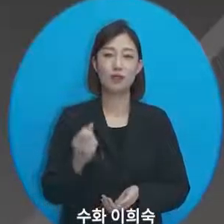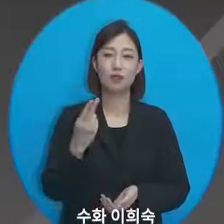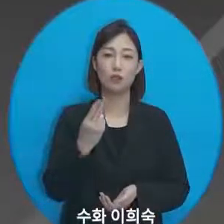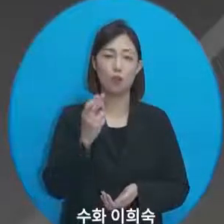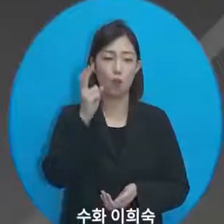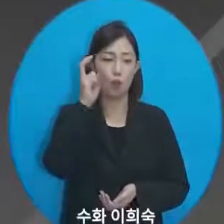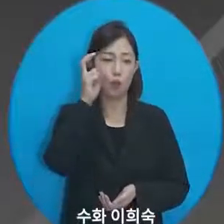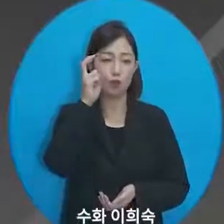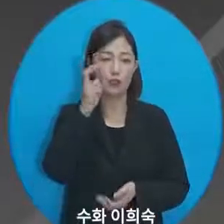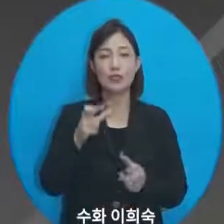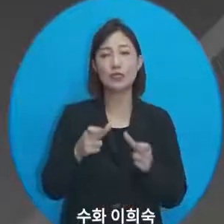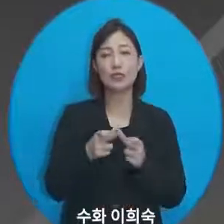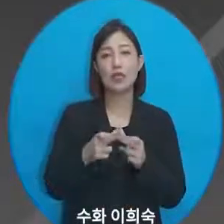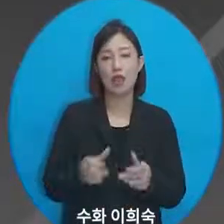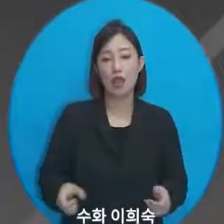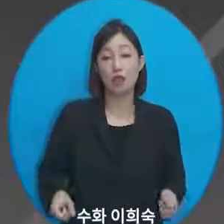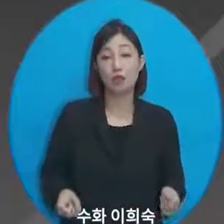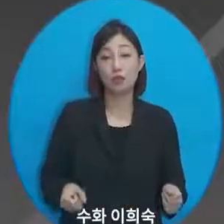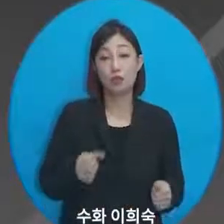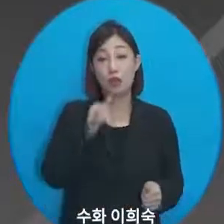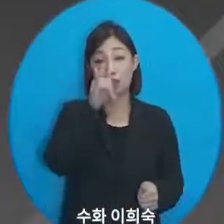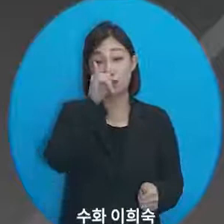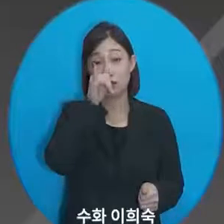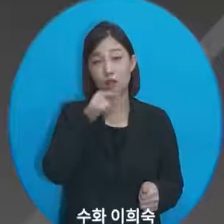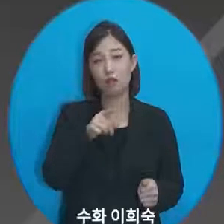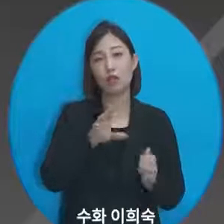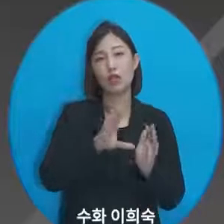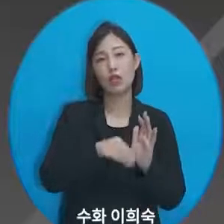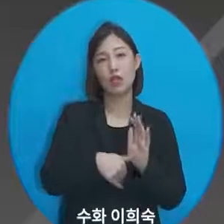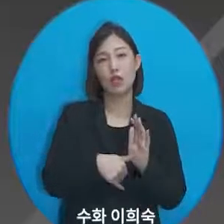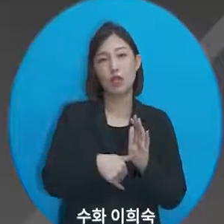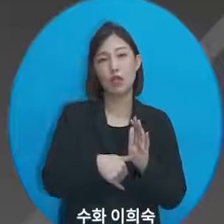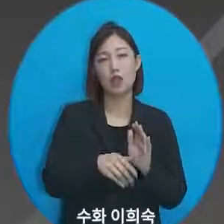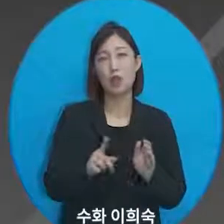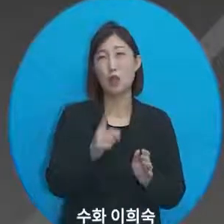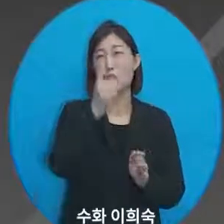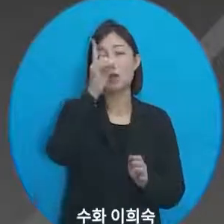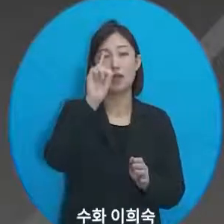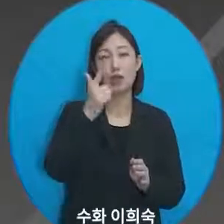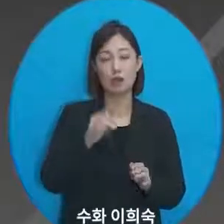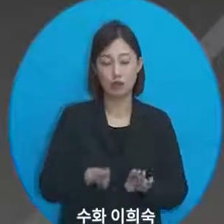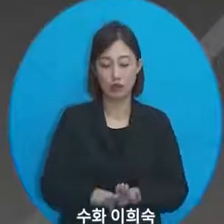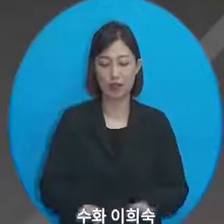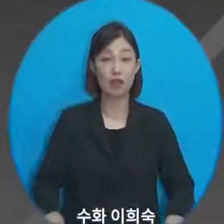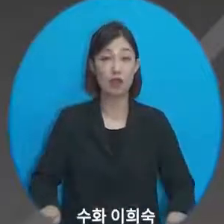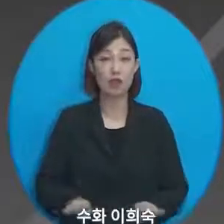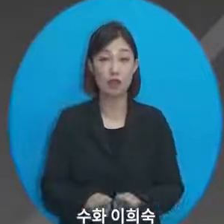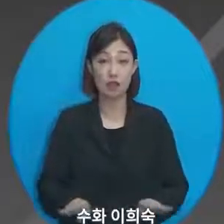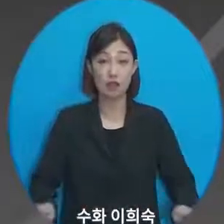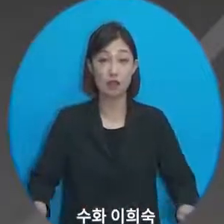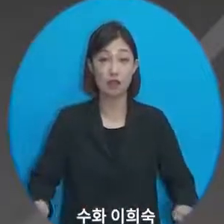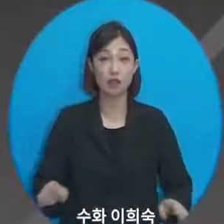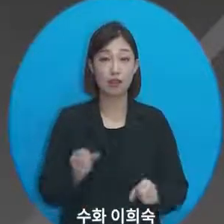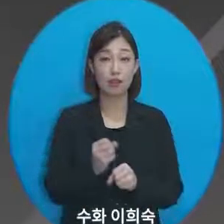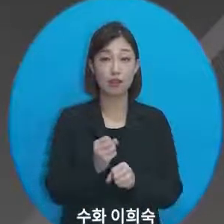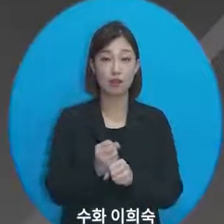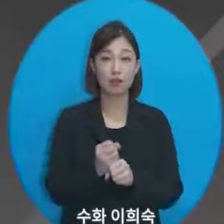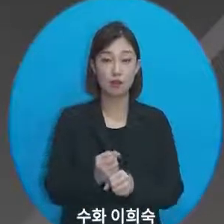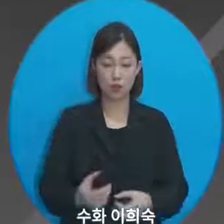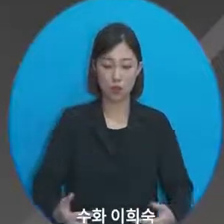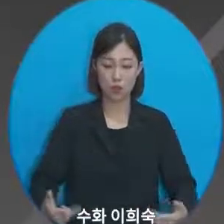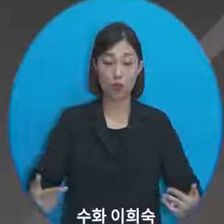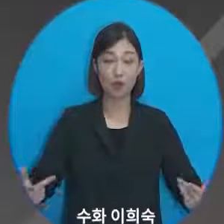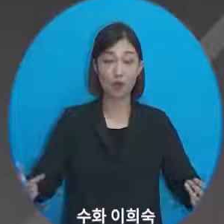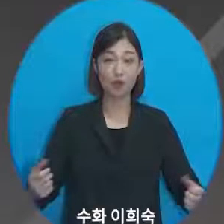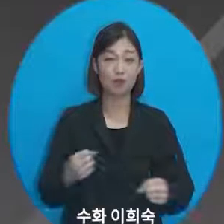혹시라도 사용하게 되면 정면으로 접근할 수 있는 작업대의 하부 공간을 비워줄 수 있는 그